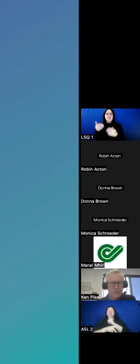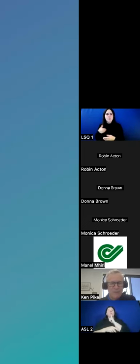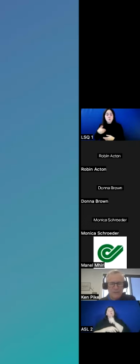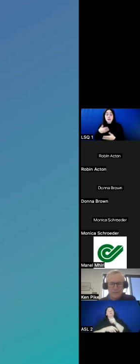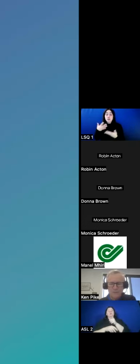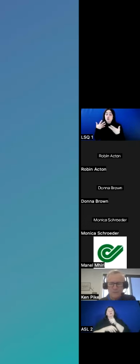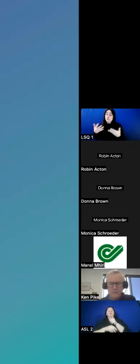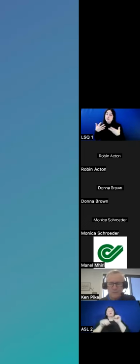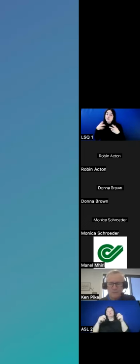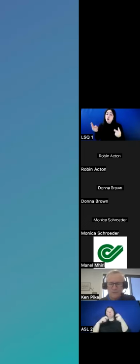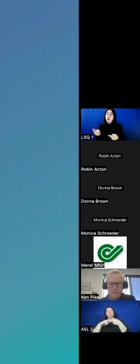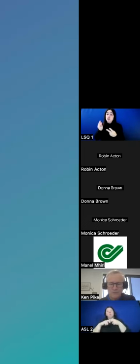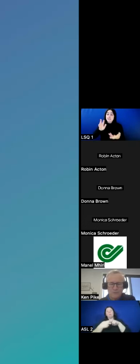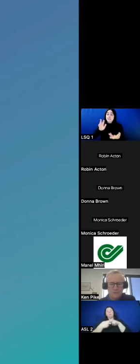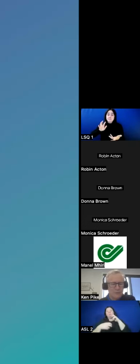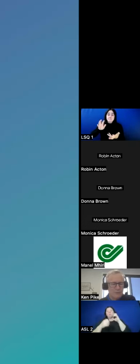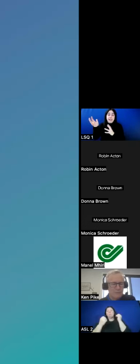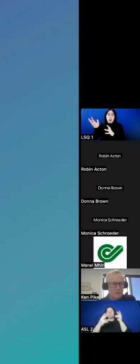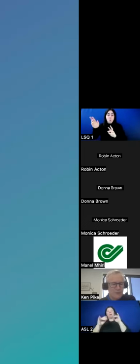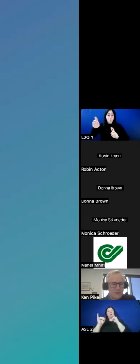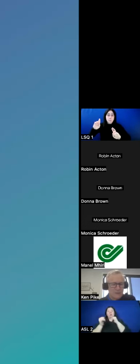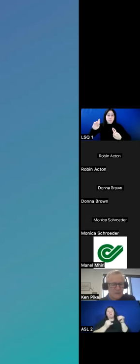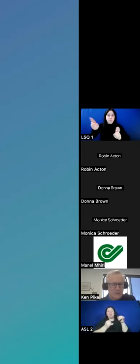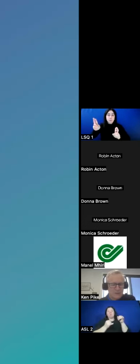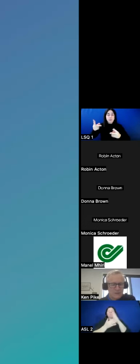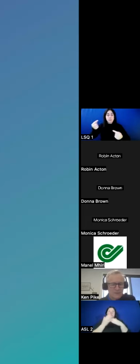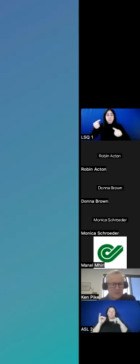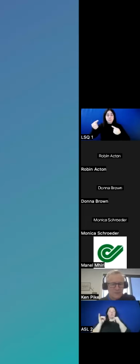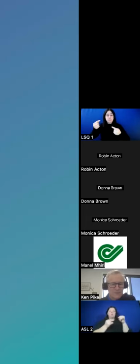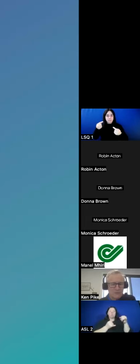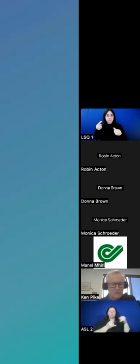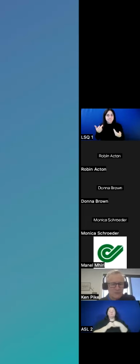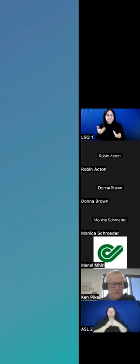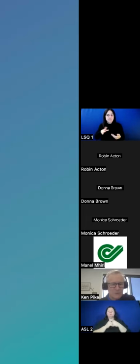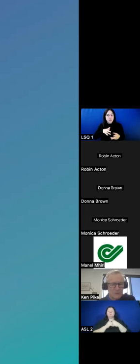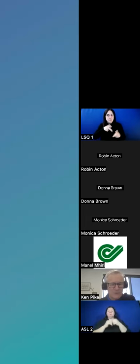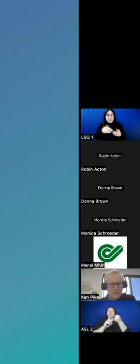chaos. Et ça, c'est très problématique pour certaines personnes.